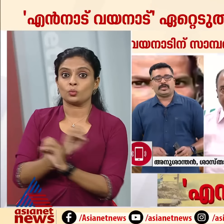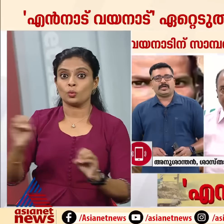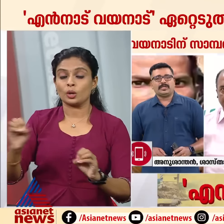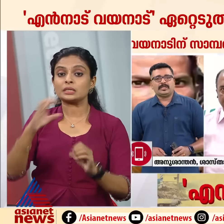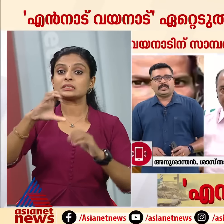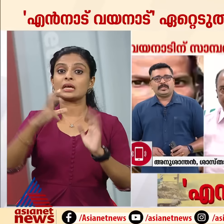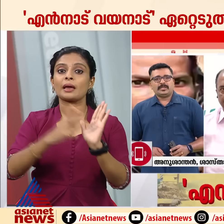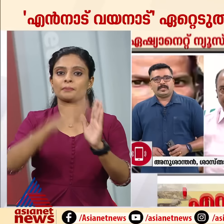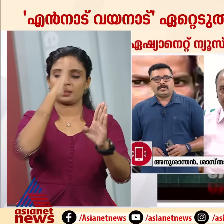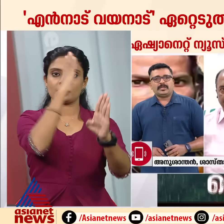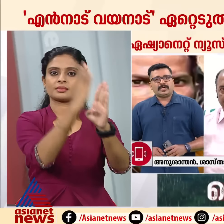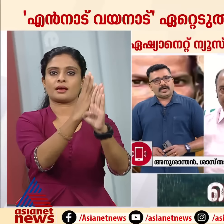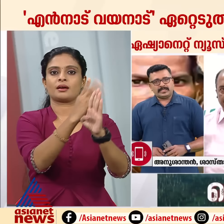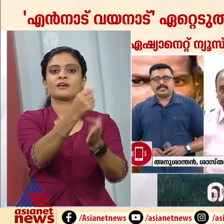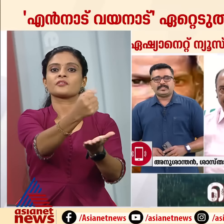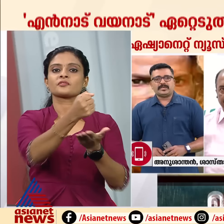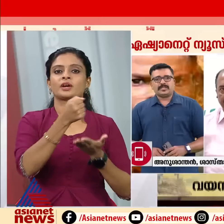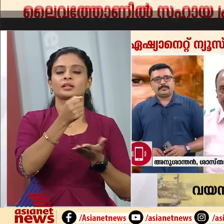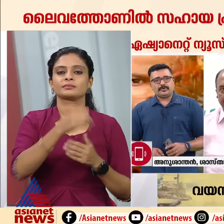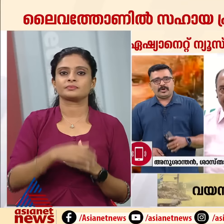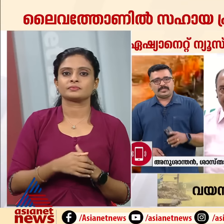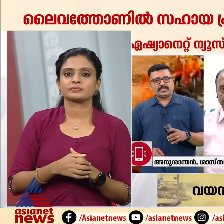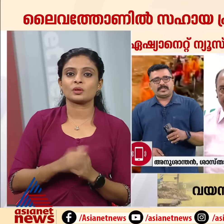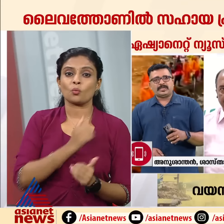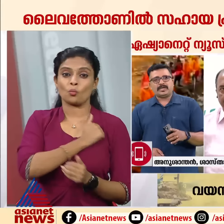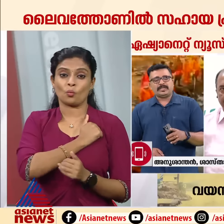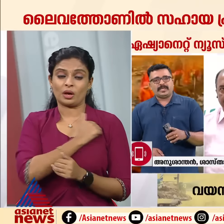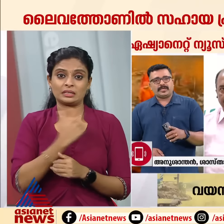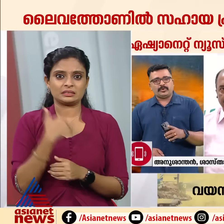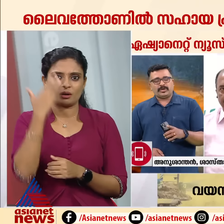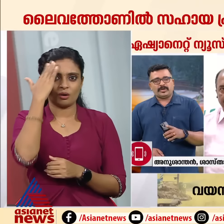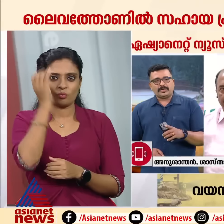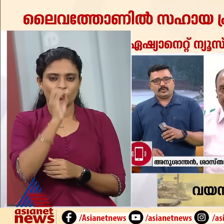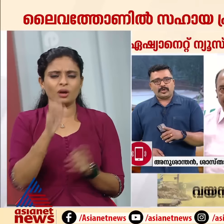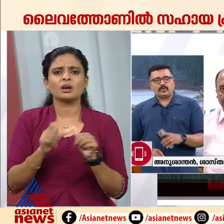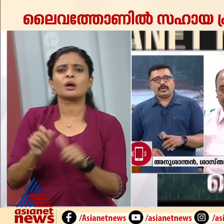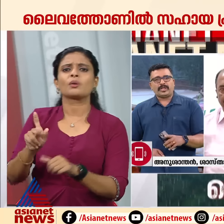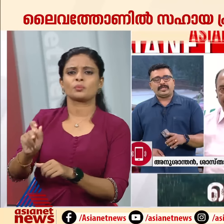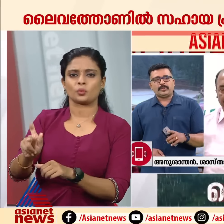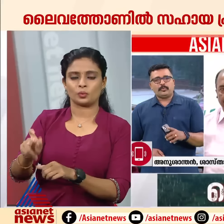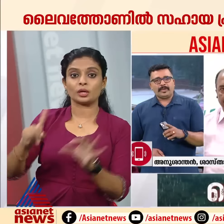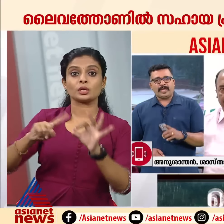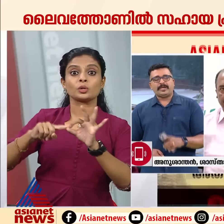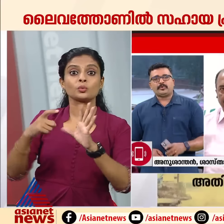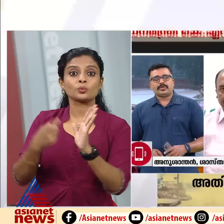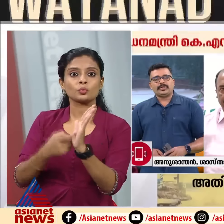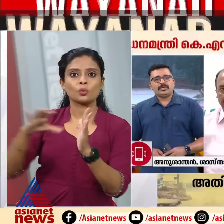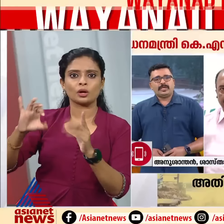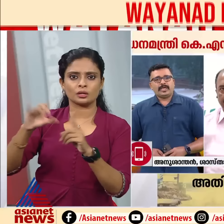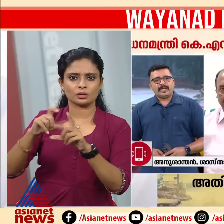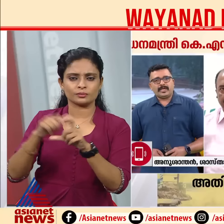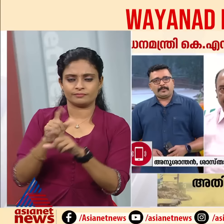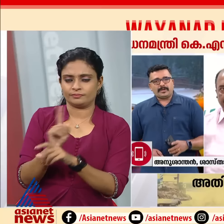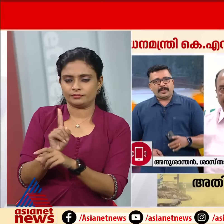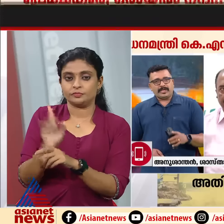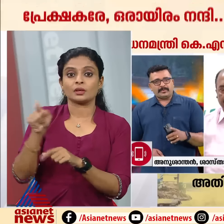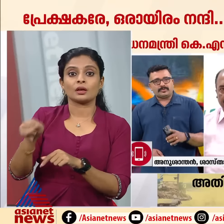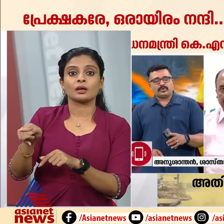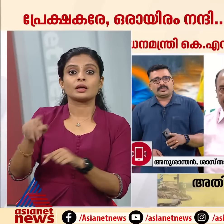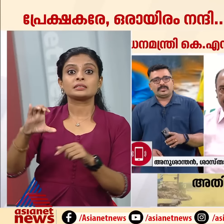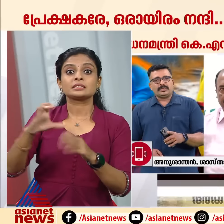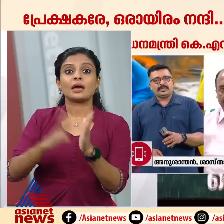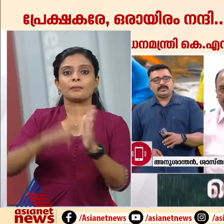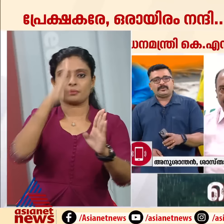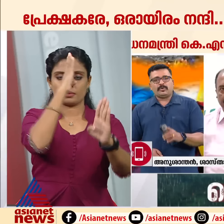കൊടുക്കുക. അതെ, തീർച്ചയായിട്ടും. അതിപ്പോ അനുശാന്തന് അതിന്റെ QR കോഡ് അല്ല, അതിന്റെ UPI ID ഉണ്ട്. എങ്ങനെ ആ പണം